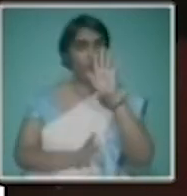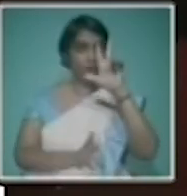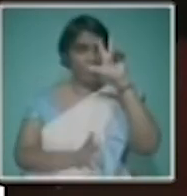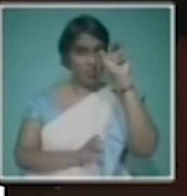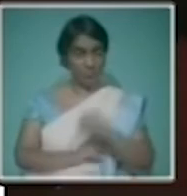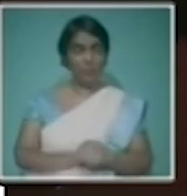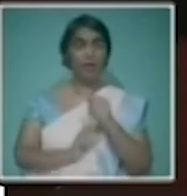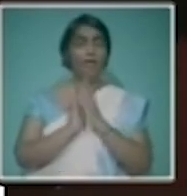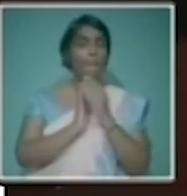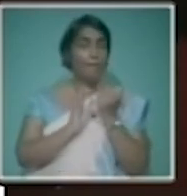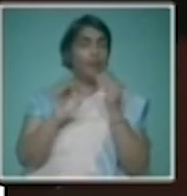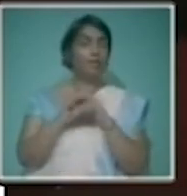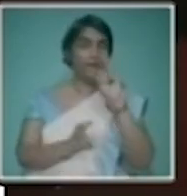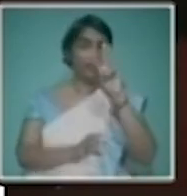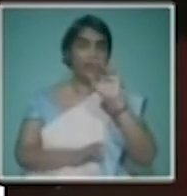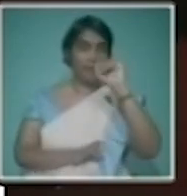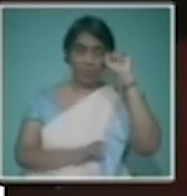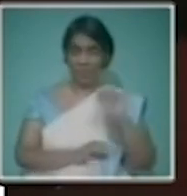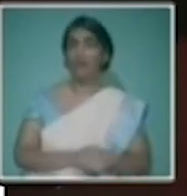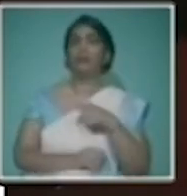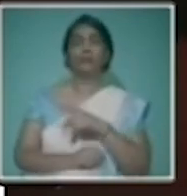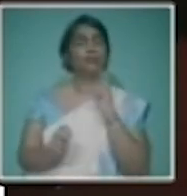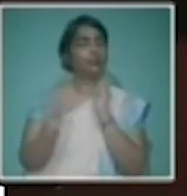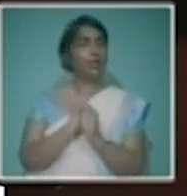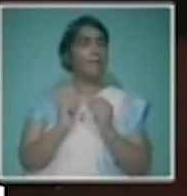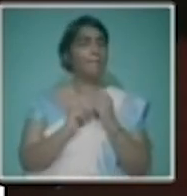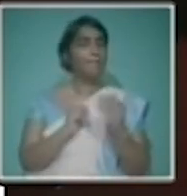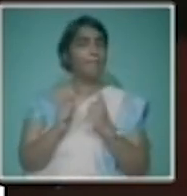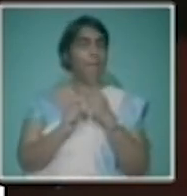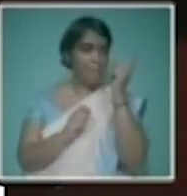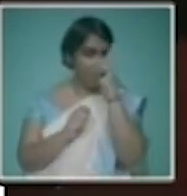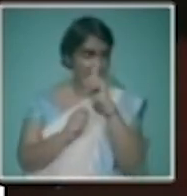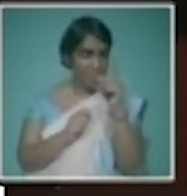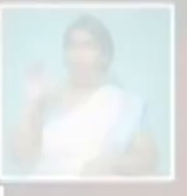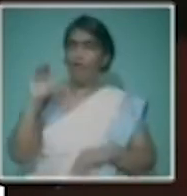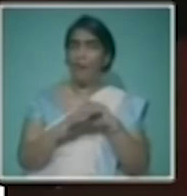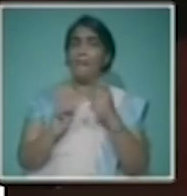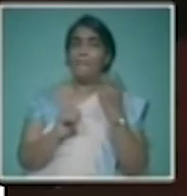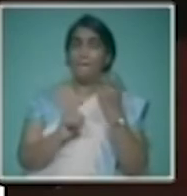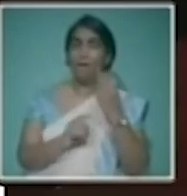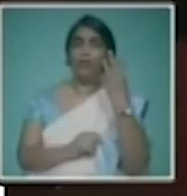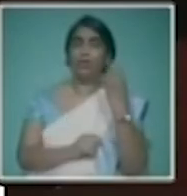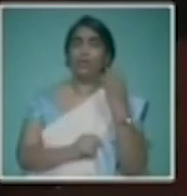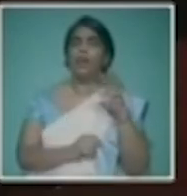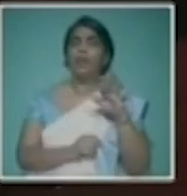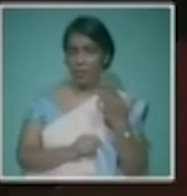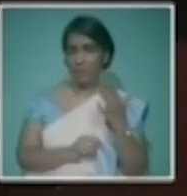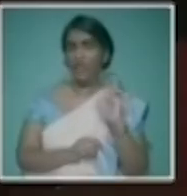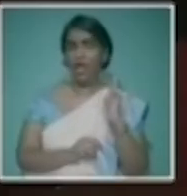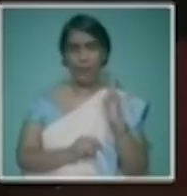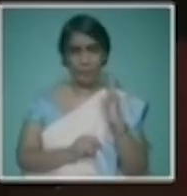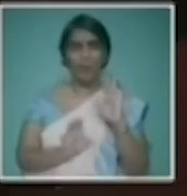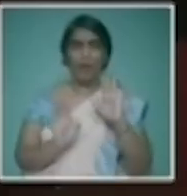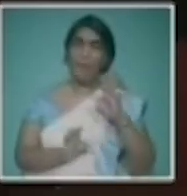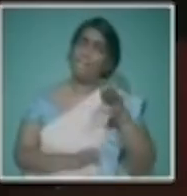48000න් ආගමික සිද්ධාස්ථාන 36000ක් මේ සංශෝධනයෙන් පස්සෙත් ගෙවන්නේ මාසිකව උපරිම බිල 3990යි. නමුත්